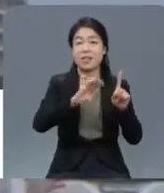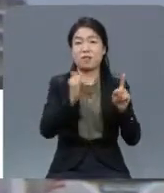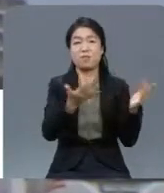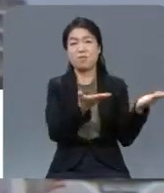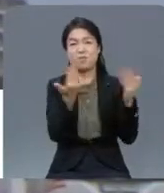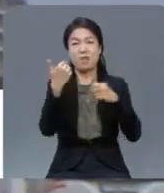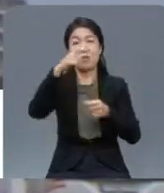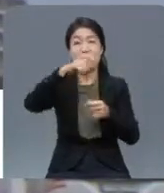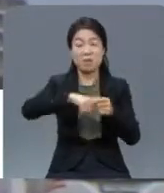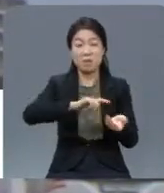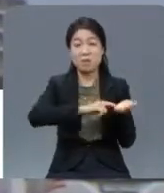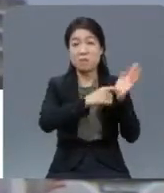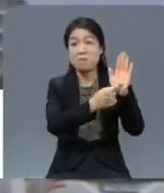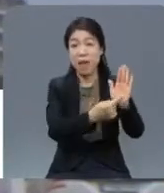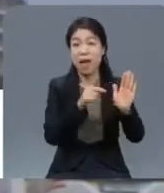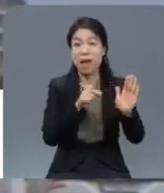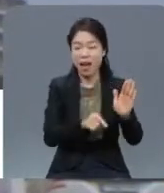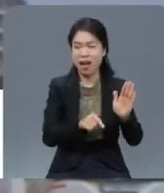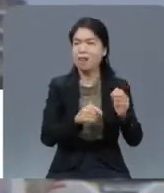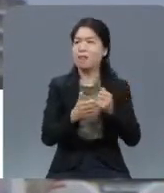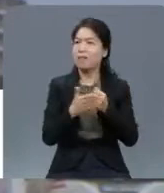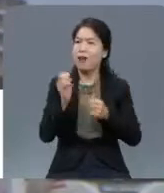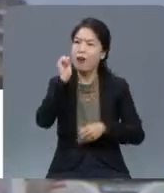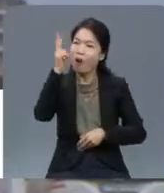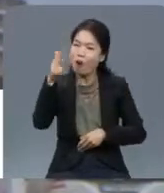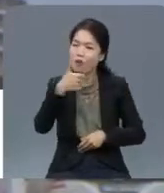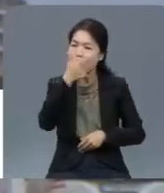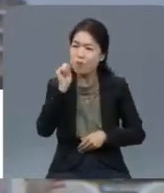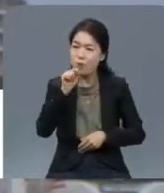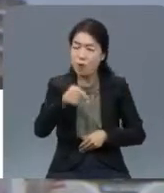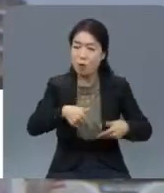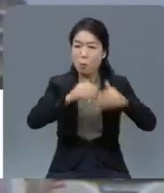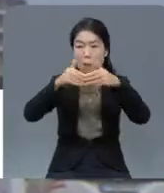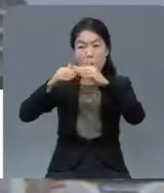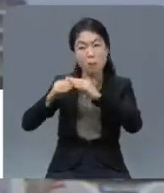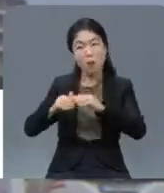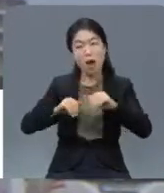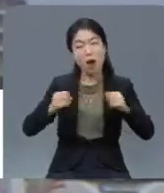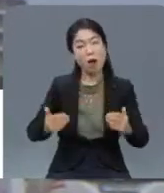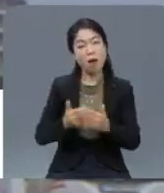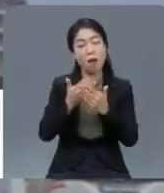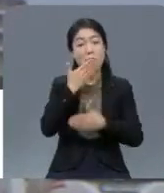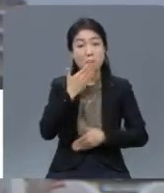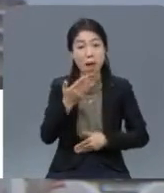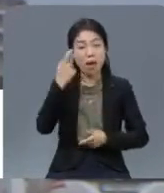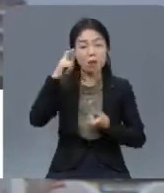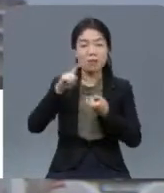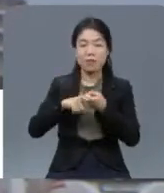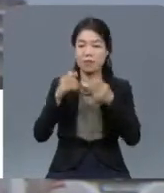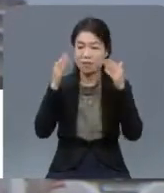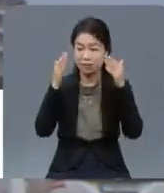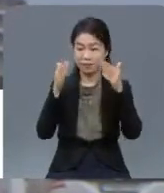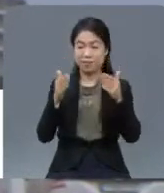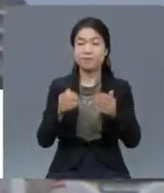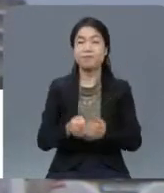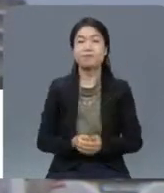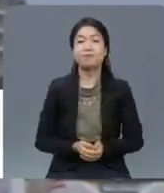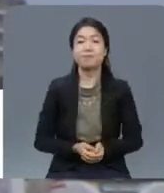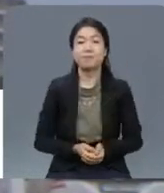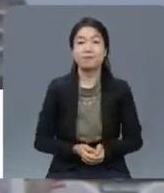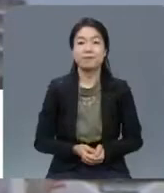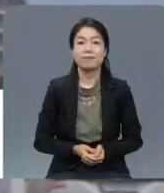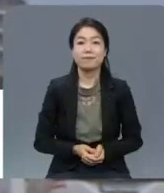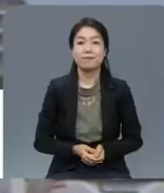유치를 목표로 내세운 가운데 부족한 숙박 기반 해결이 전남 관광 활성화의 열쇠가 될지 주목됩니다. 박지성